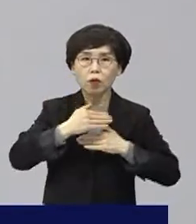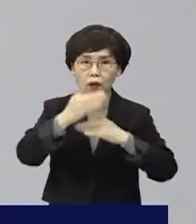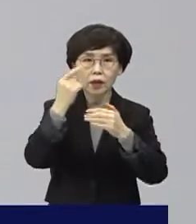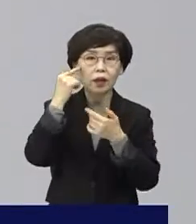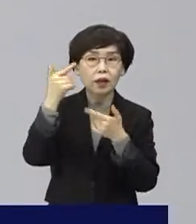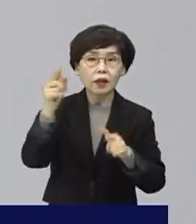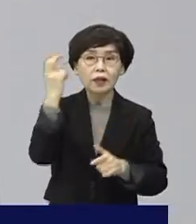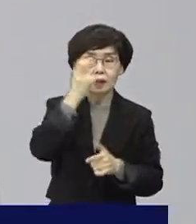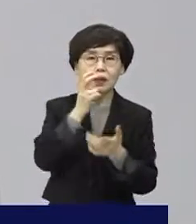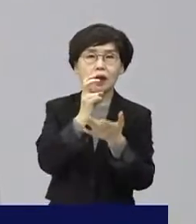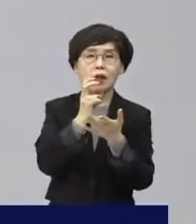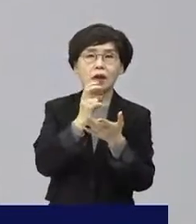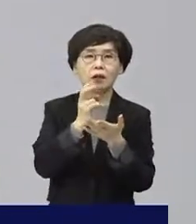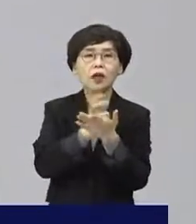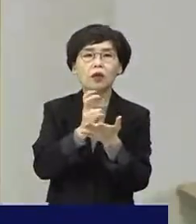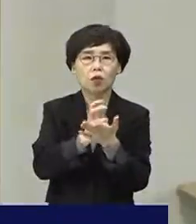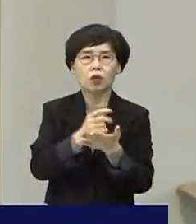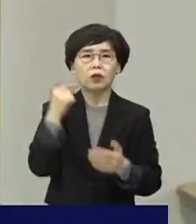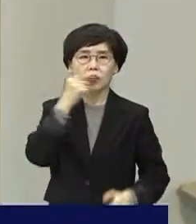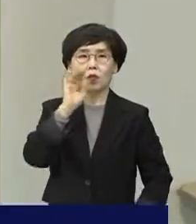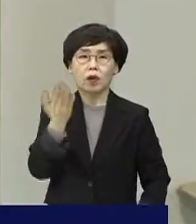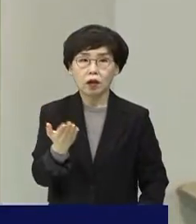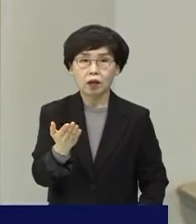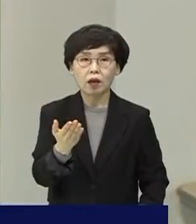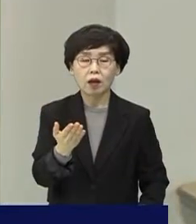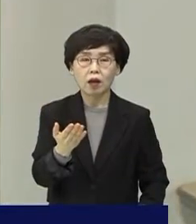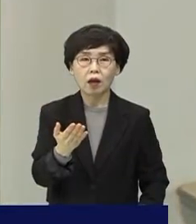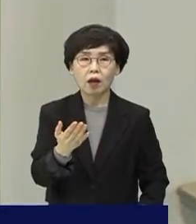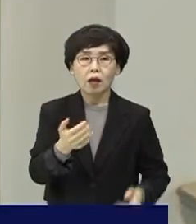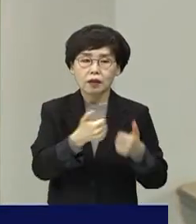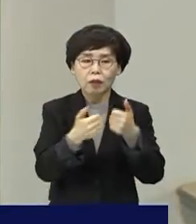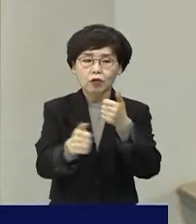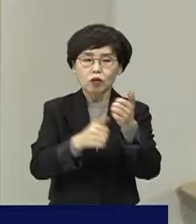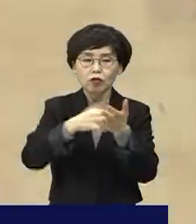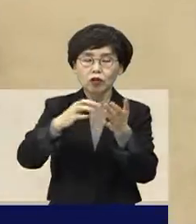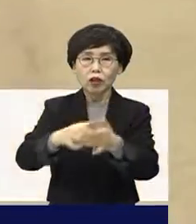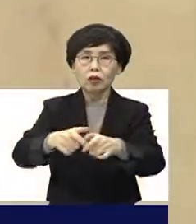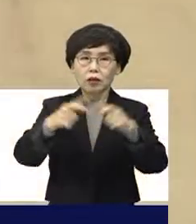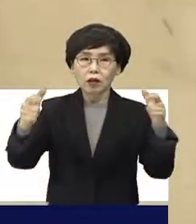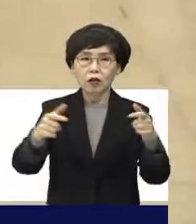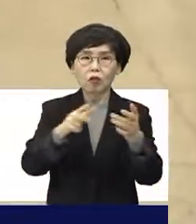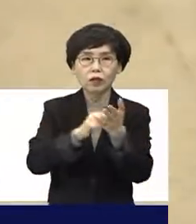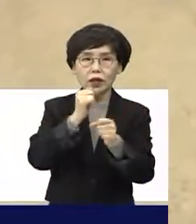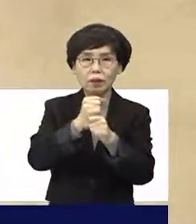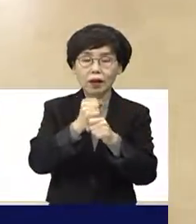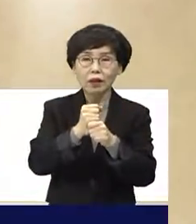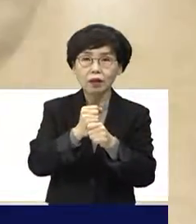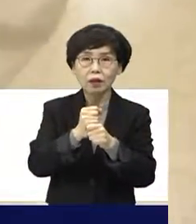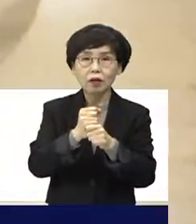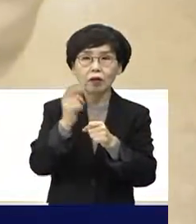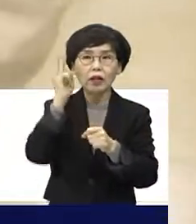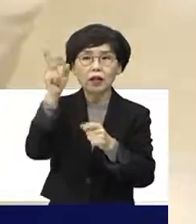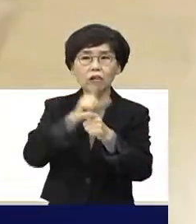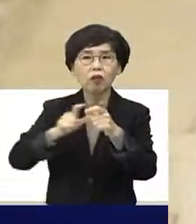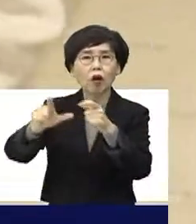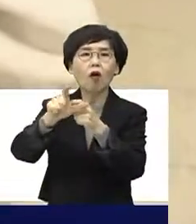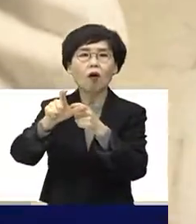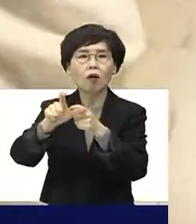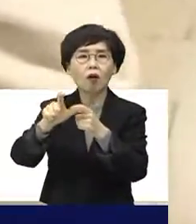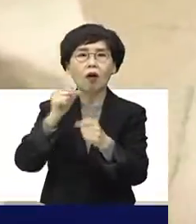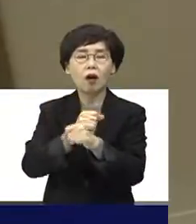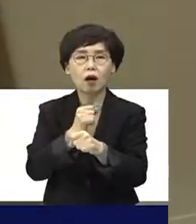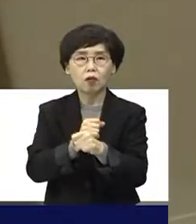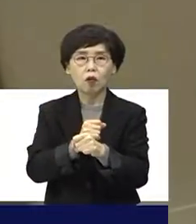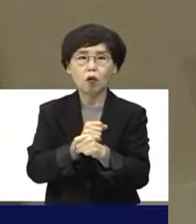이의심사 제도는 강화됩니다. 출제 검토 자문위원을 확대하는 동시에 출제 기간을 이틀 연장하고 고난도